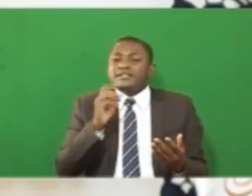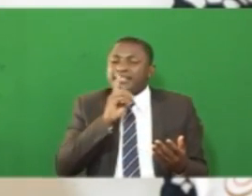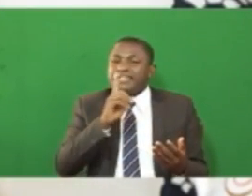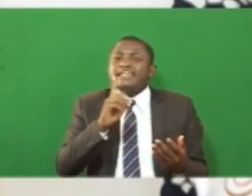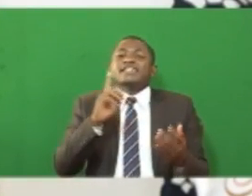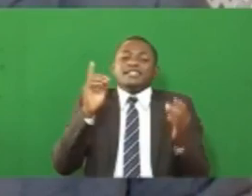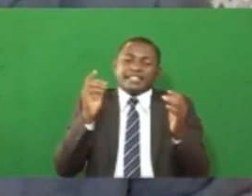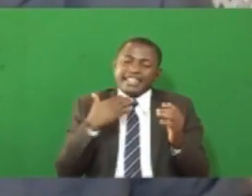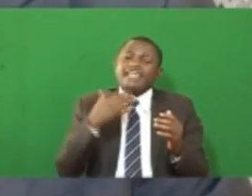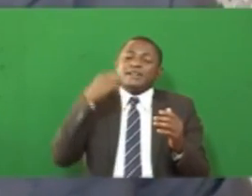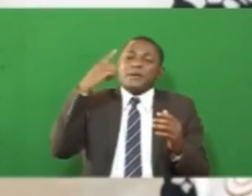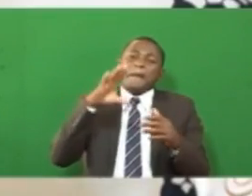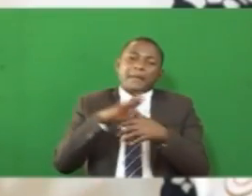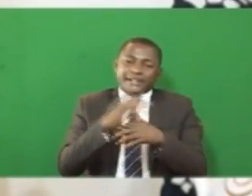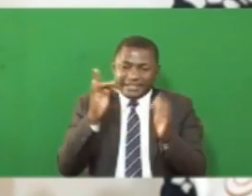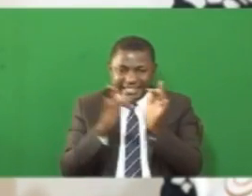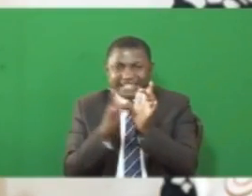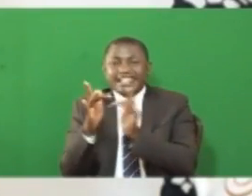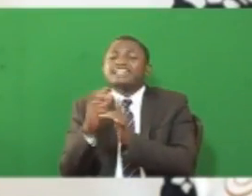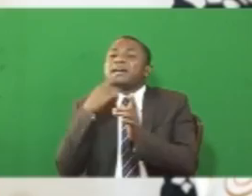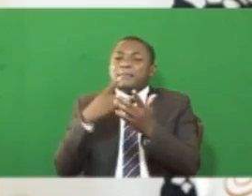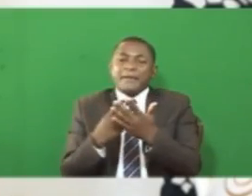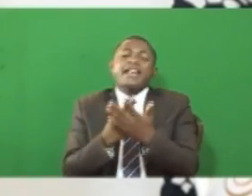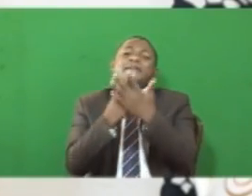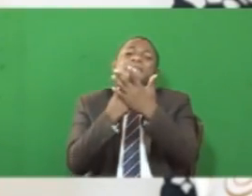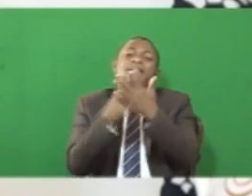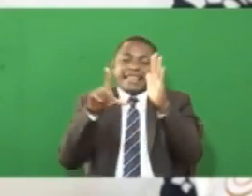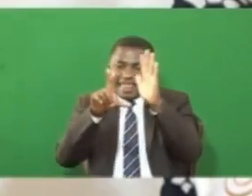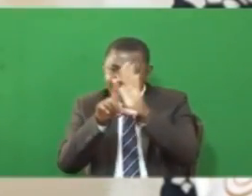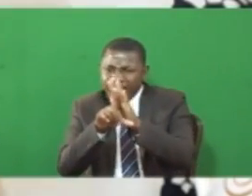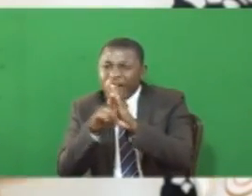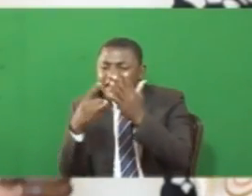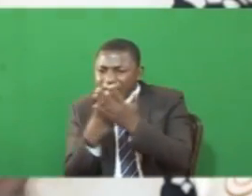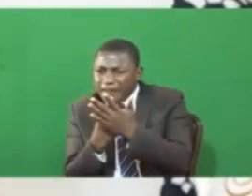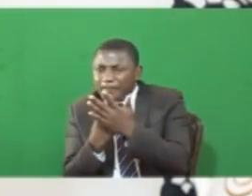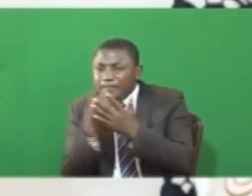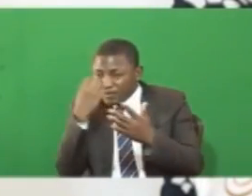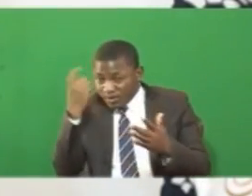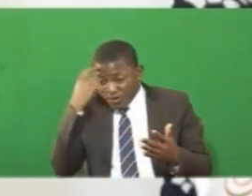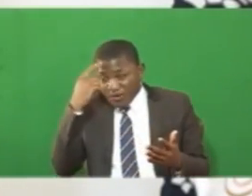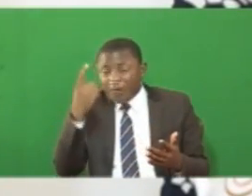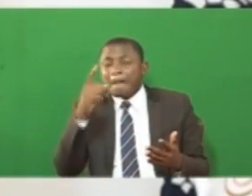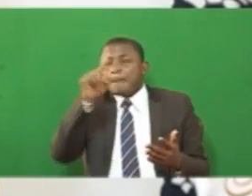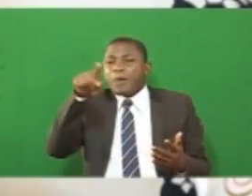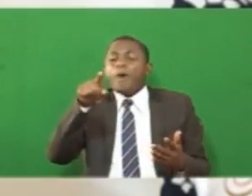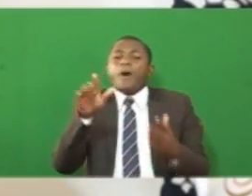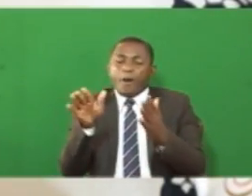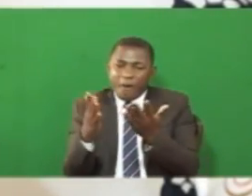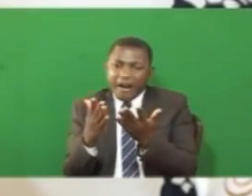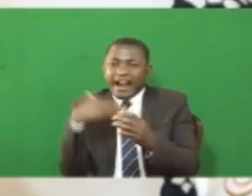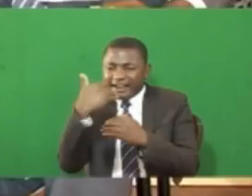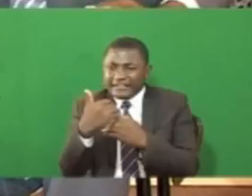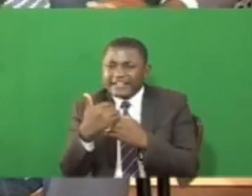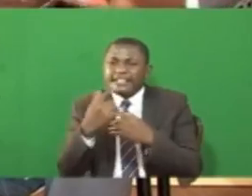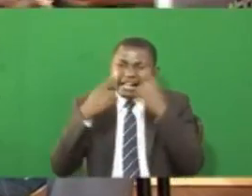ngavonge nokuda kwaJesu. Alright. Saka mutemo wakuratidza kutadza kwawakaita. Asi woti usacheme solution iripo. Mhanya